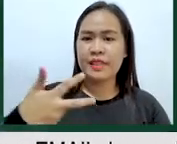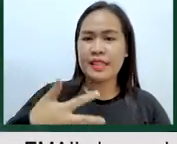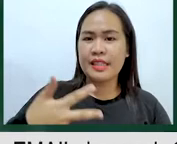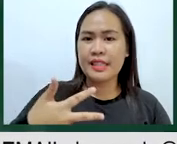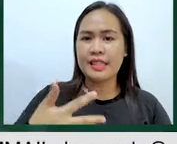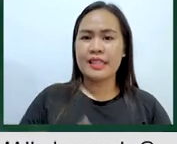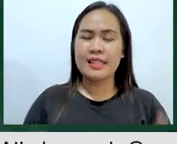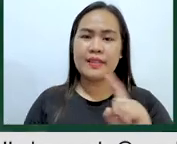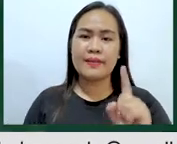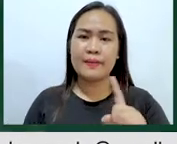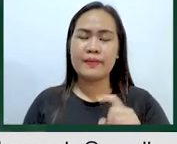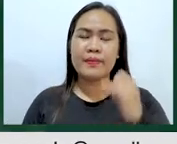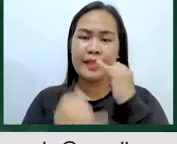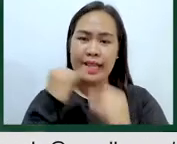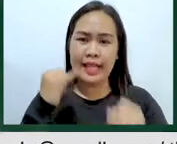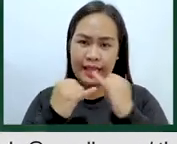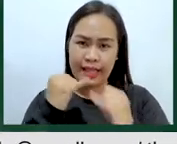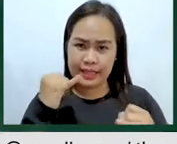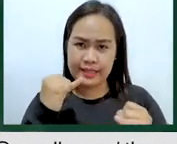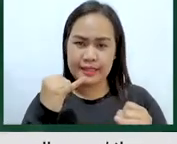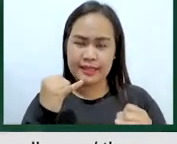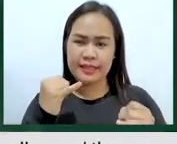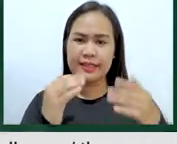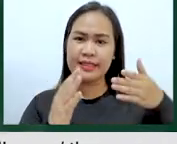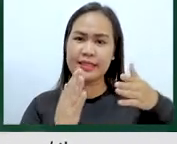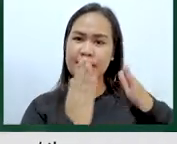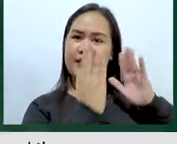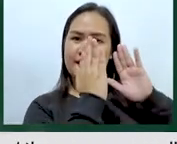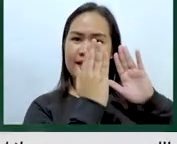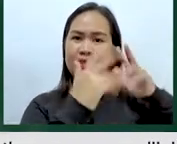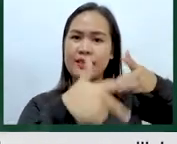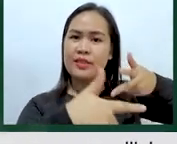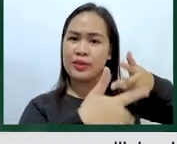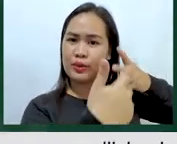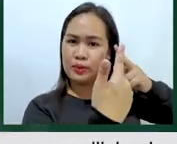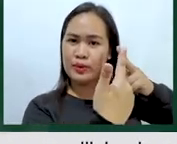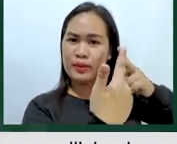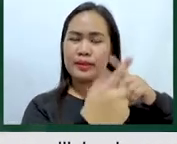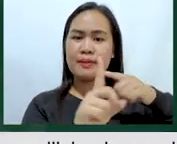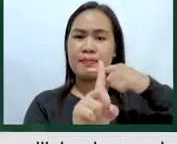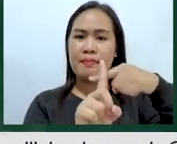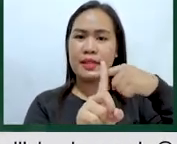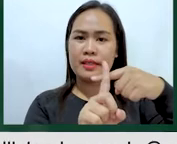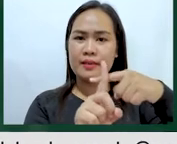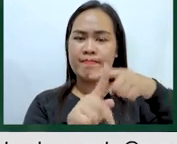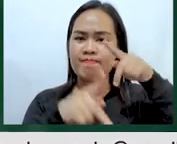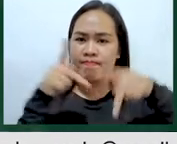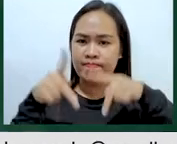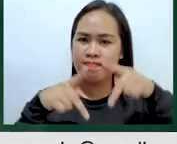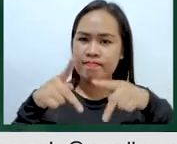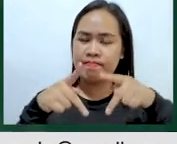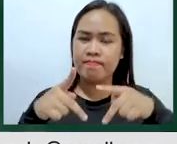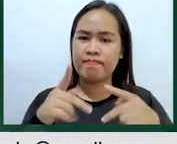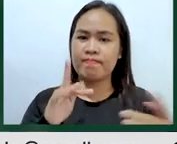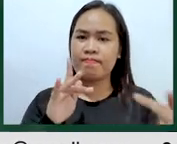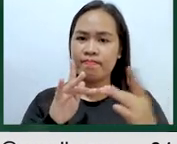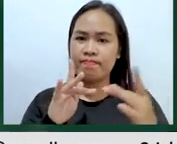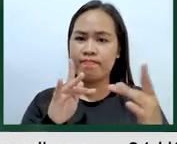public place. Number 3, public transportation. And last but not the least,